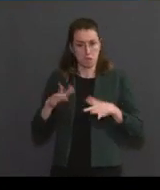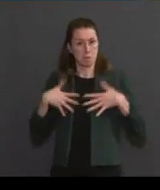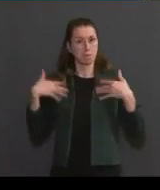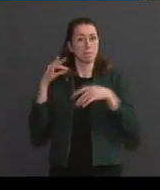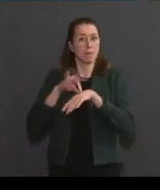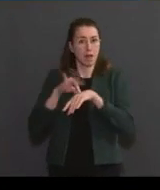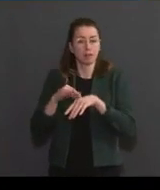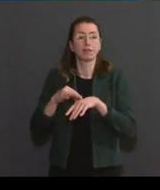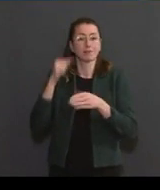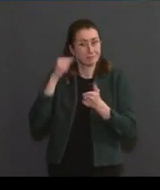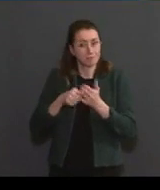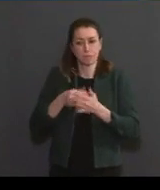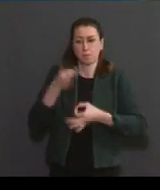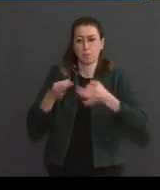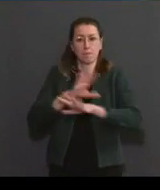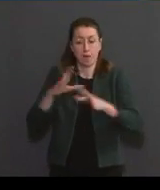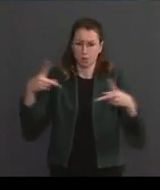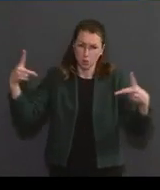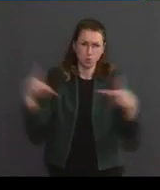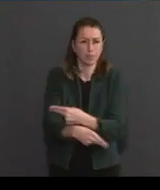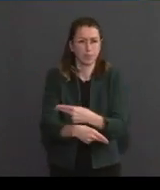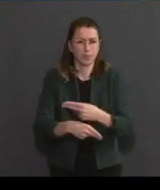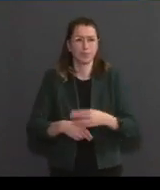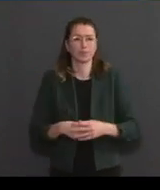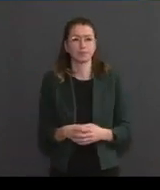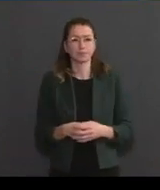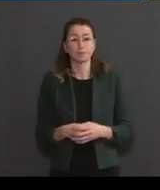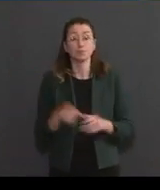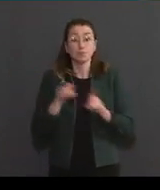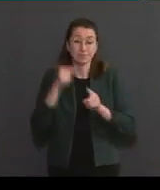possible, on espère, les mesures de confinement qui sont actuellement en place. Merci beaucoup pour votre attention.